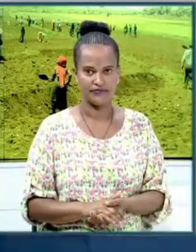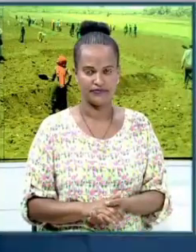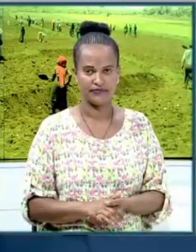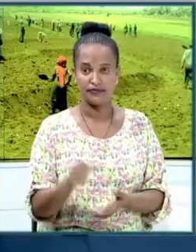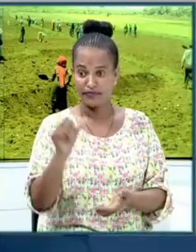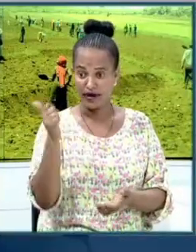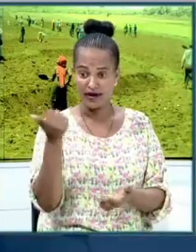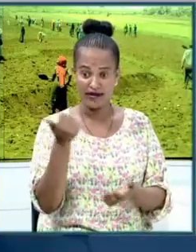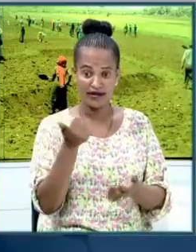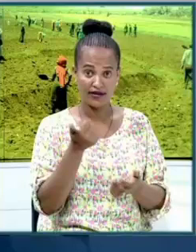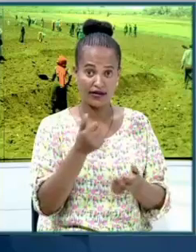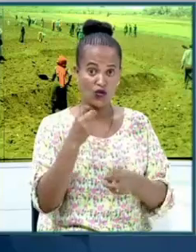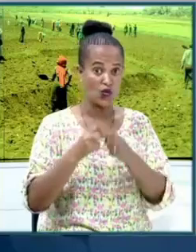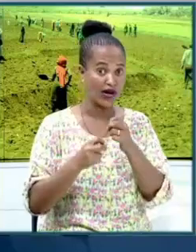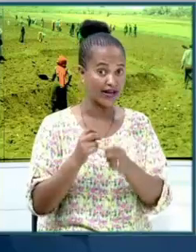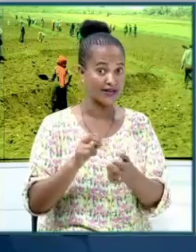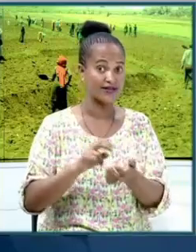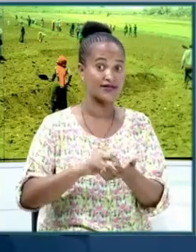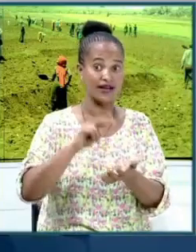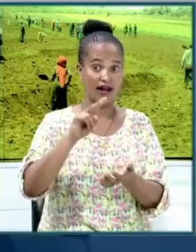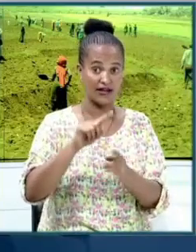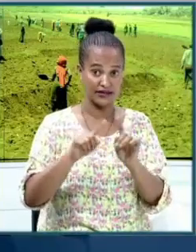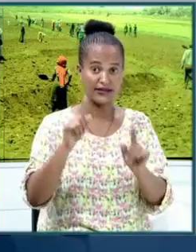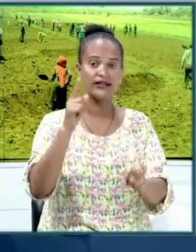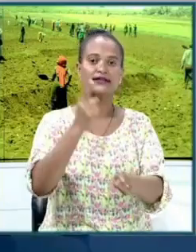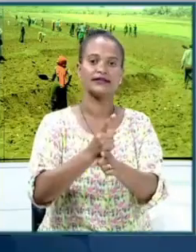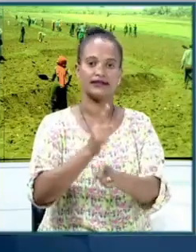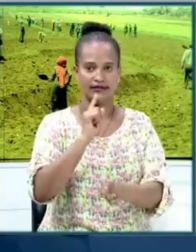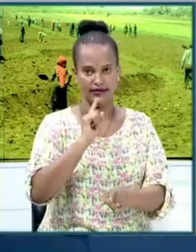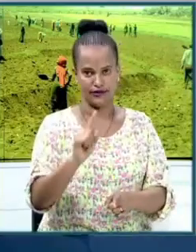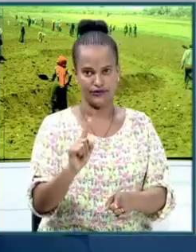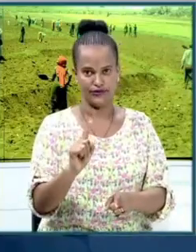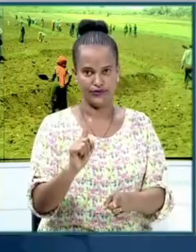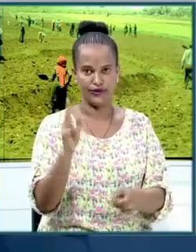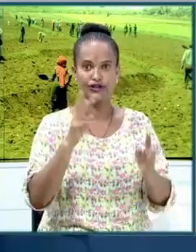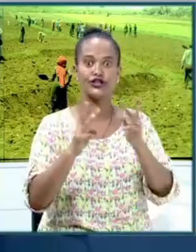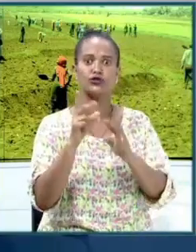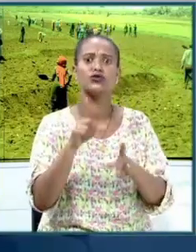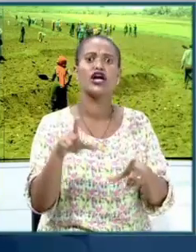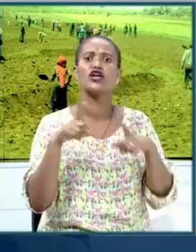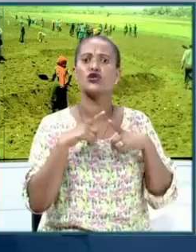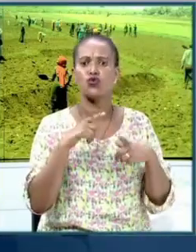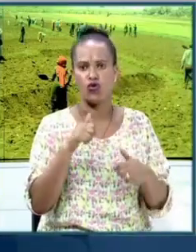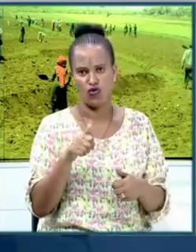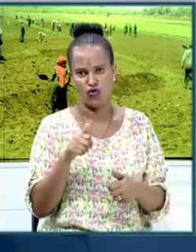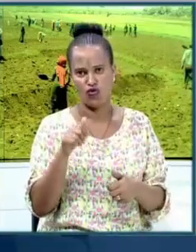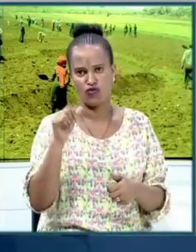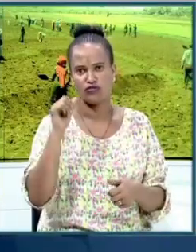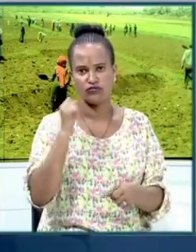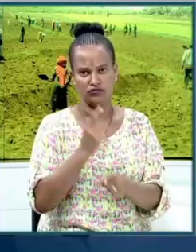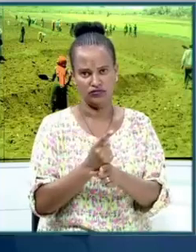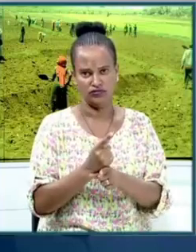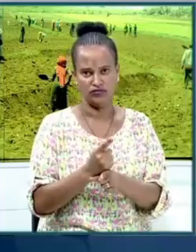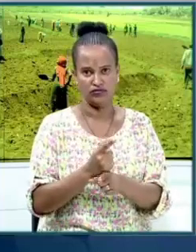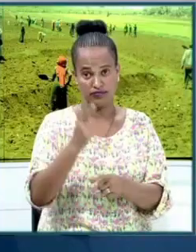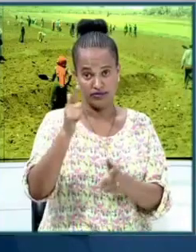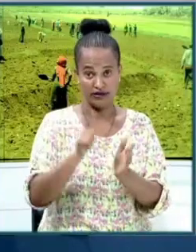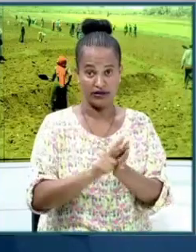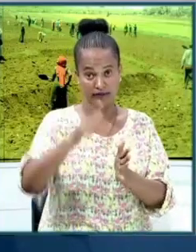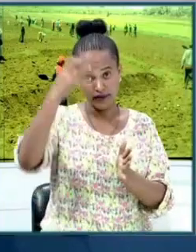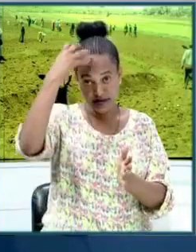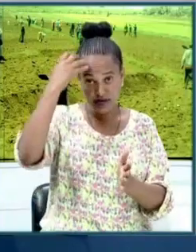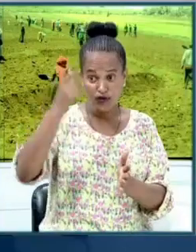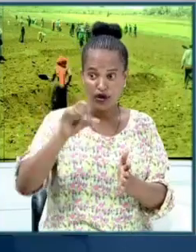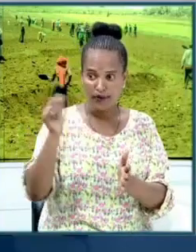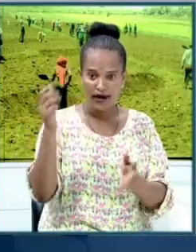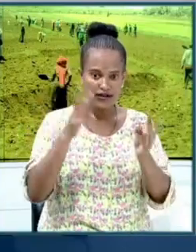ብካሊእ ገፅ ዝተላዓለ ግን ትክክል እዩ። ዋ ሽግር እውን ከይህልዎ ሕገ መንግስቲ ኢልኩም ናብ ካሊእ